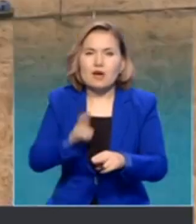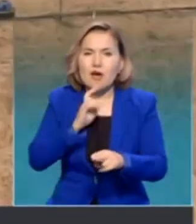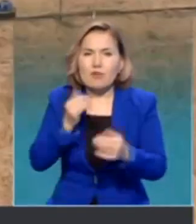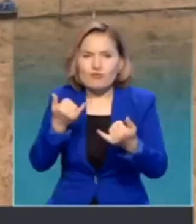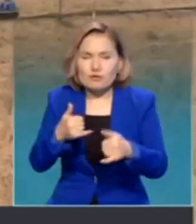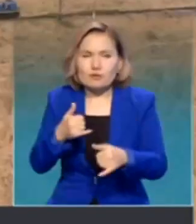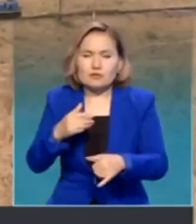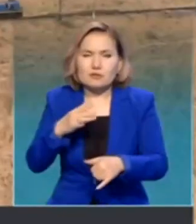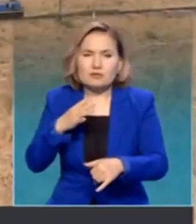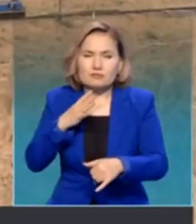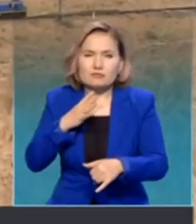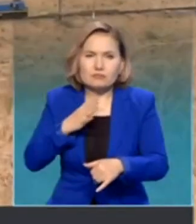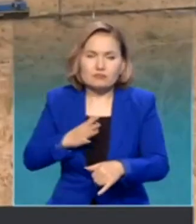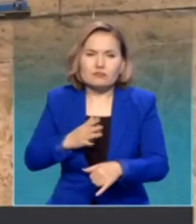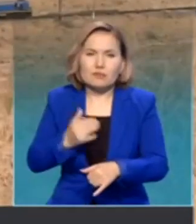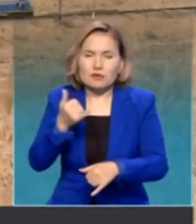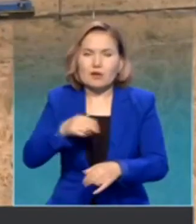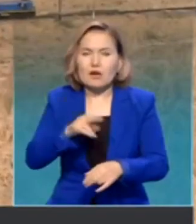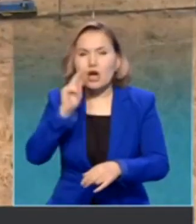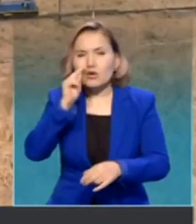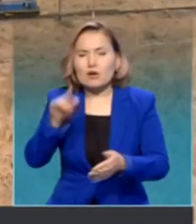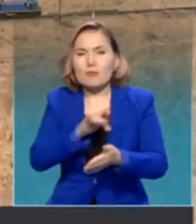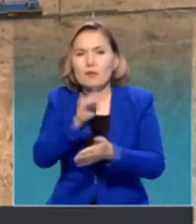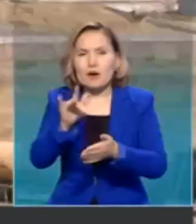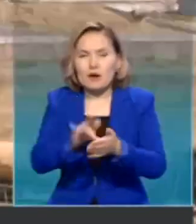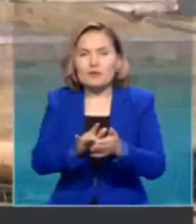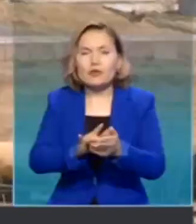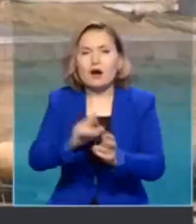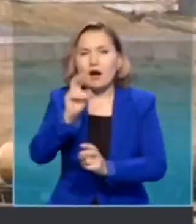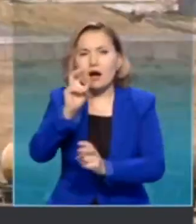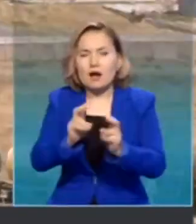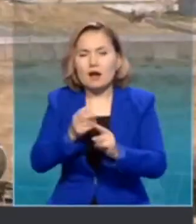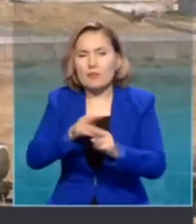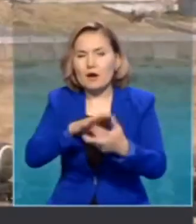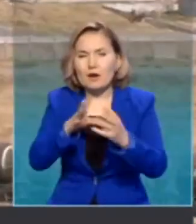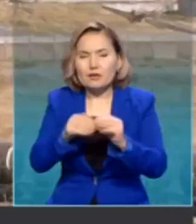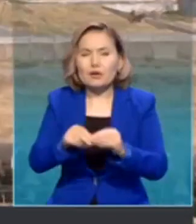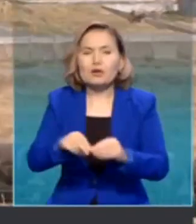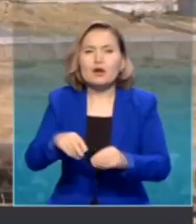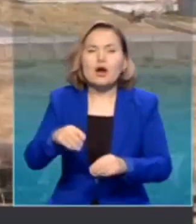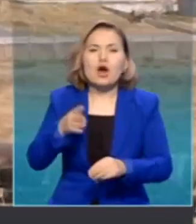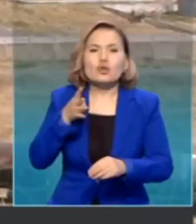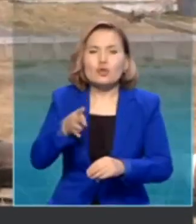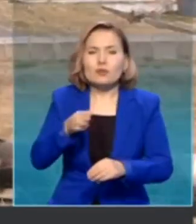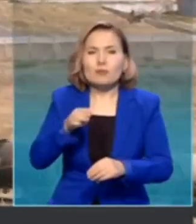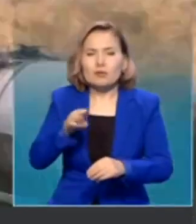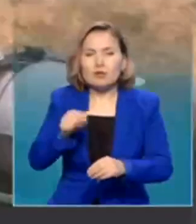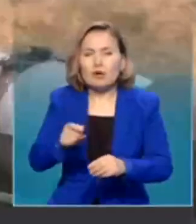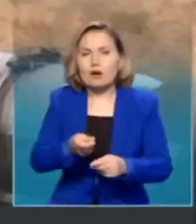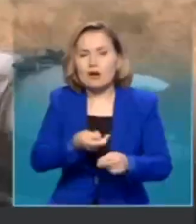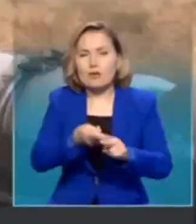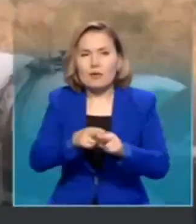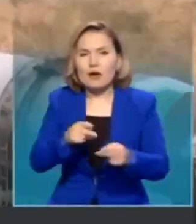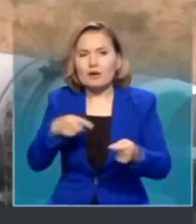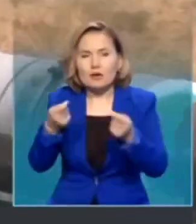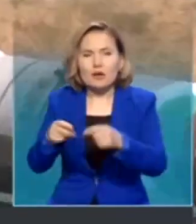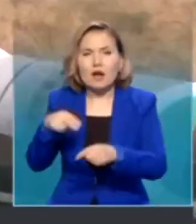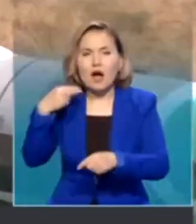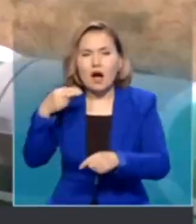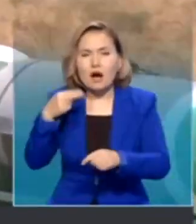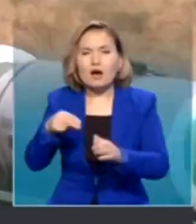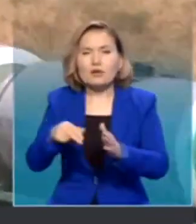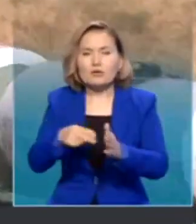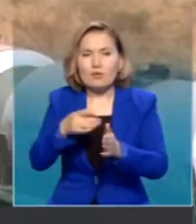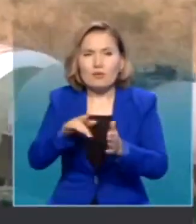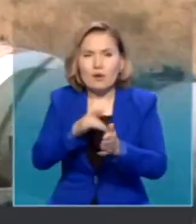болады. Наурыз айында облысқа Шымкент мұнай өңдеу зауытынан 4000, ал Ақтөбе мұнай өңдеу зауытынан 6700 тонна дизель